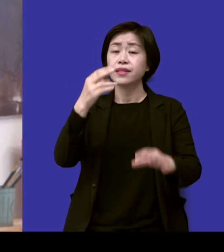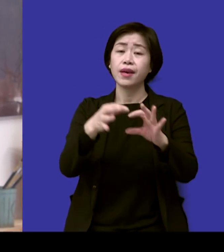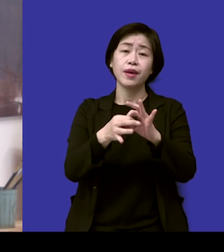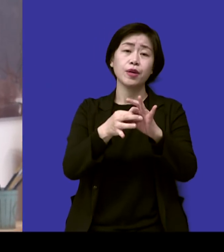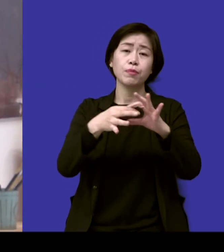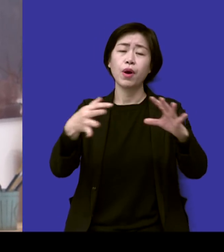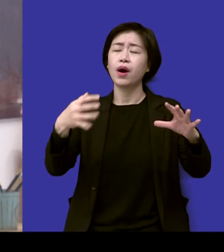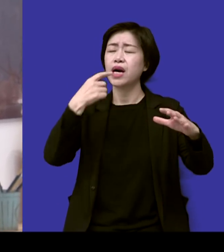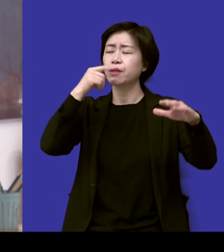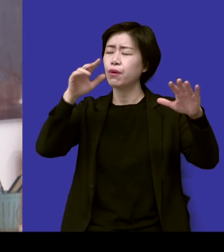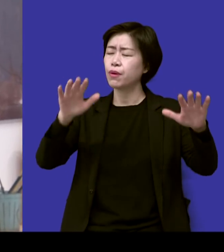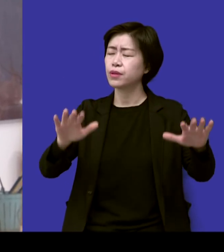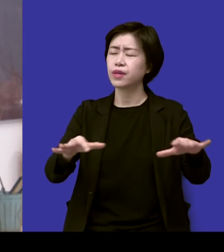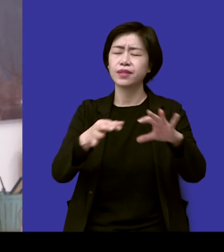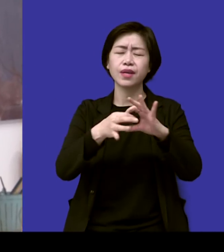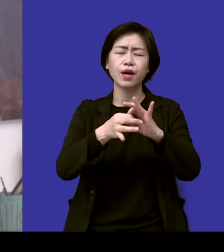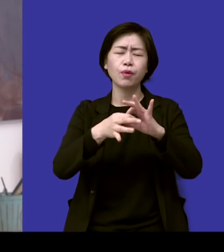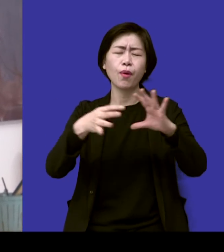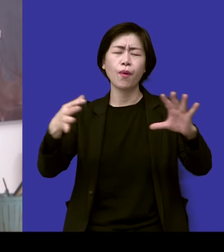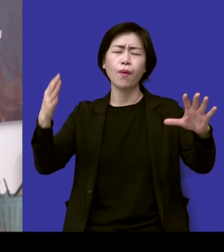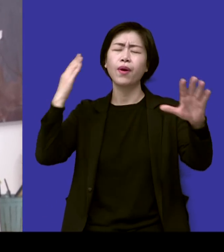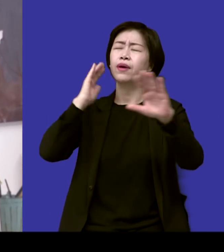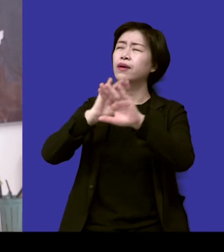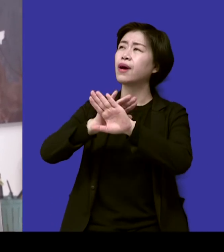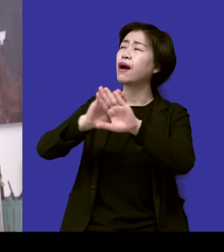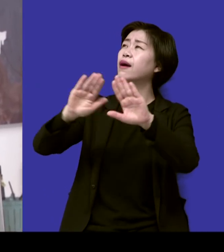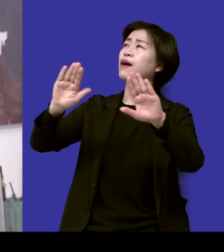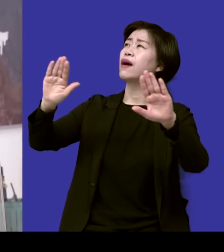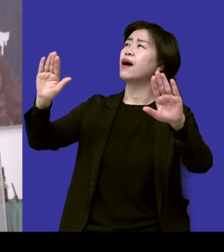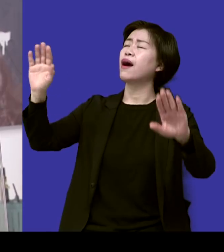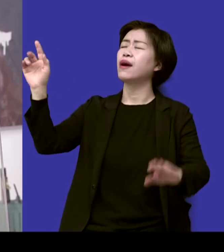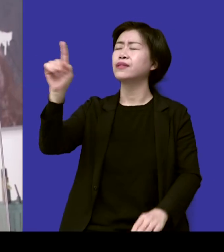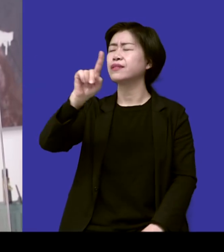죽음도 생명도 천사도